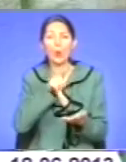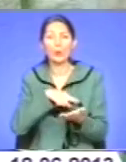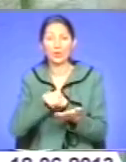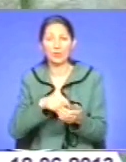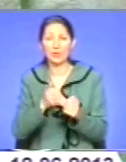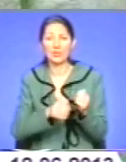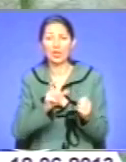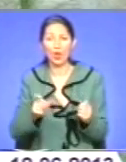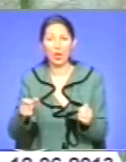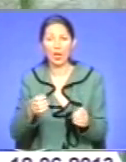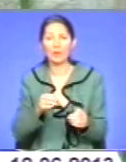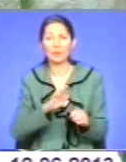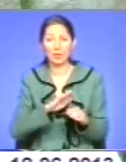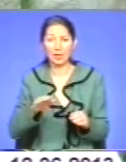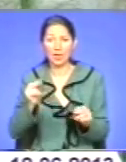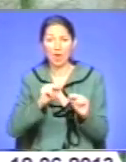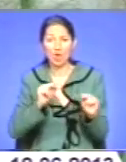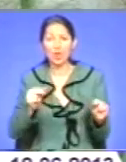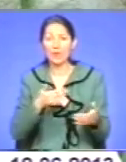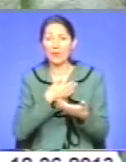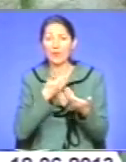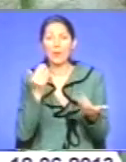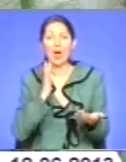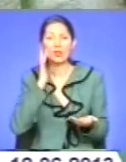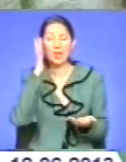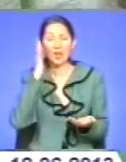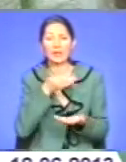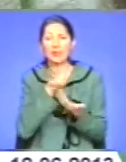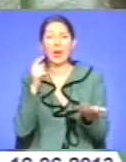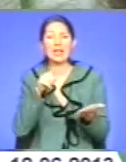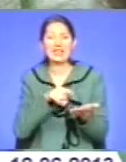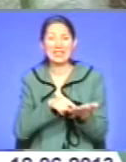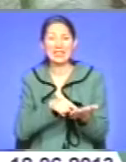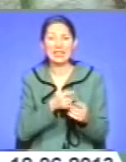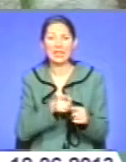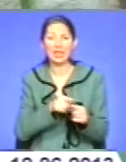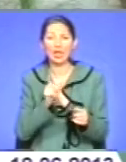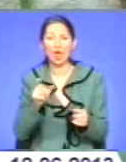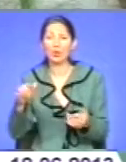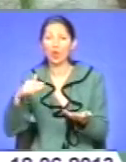школярів, немає ідеалів, немає цілей, на які би ті люди взорувалися.